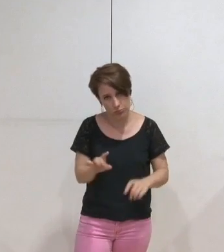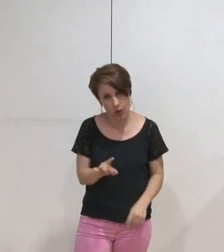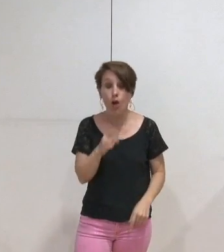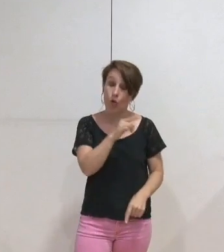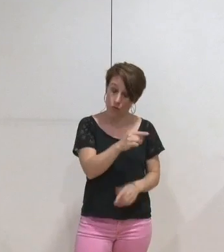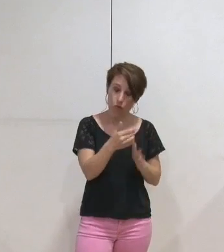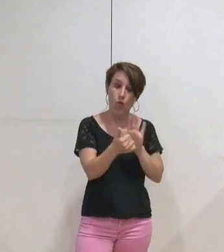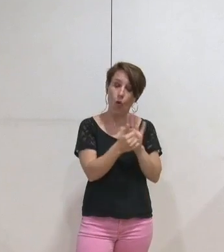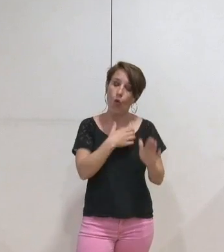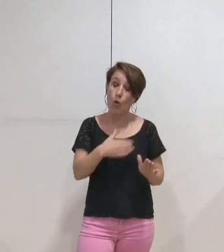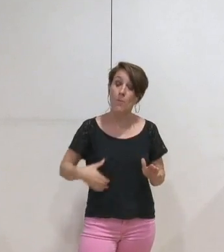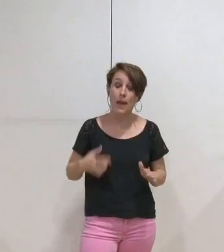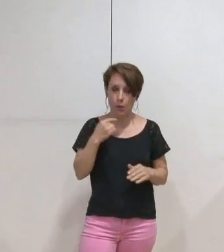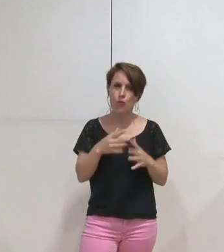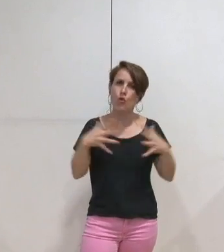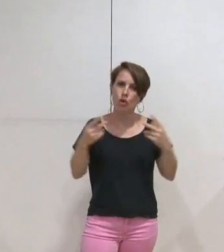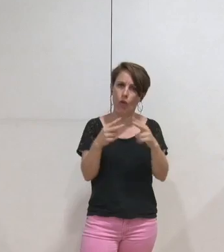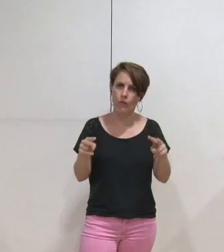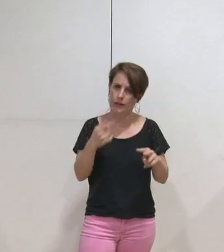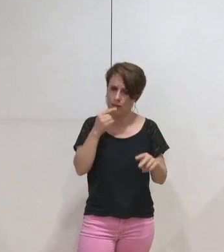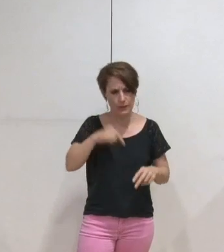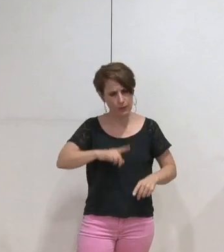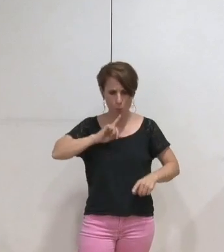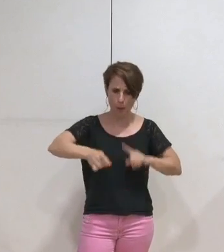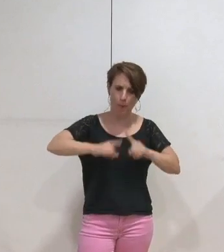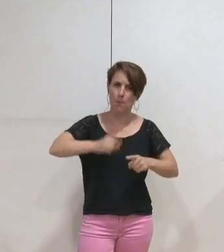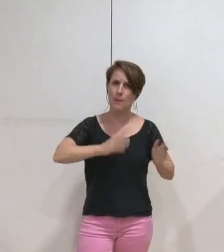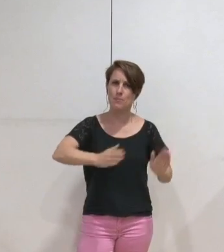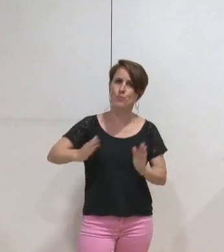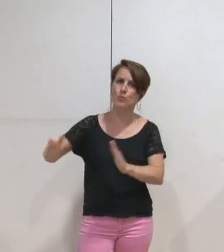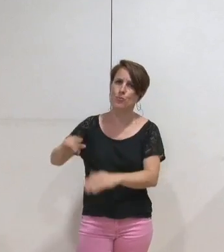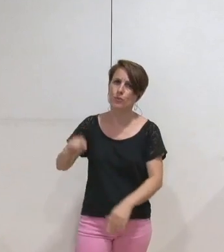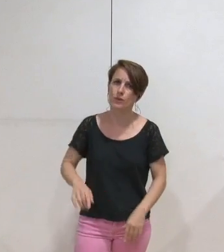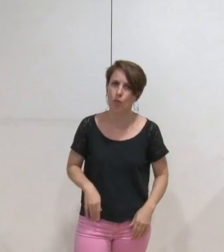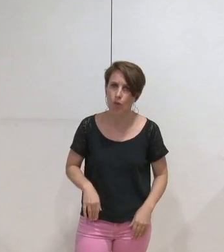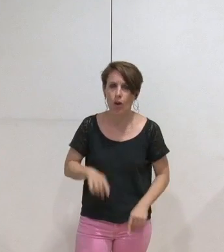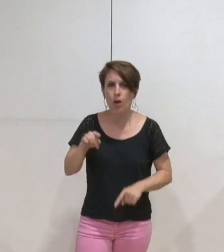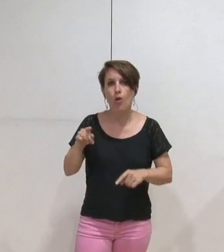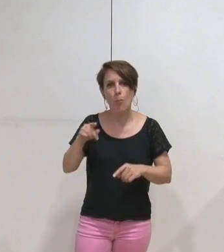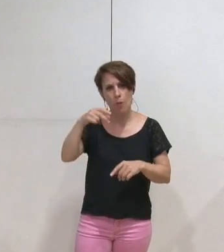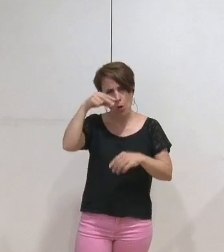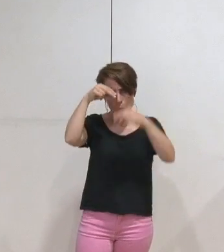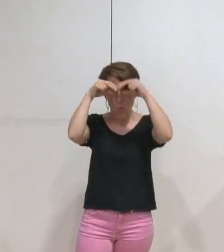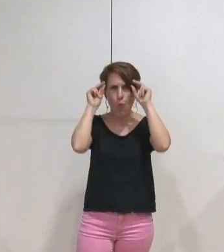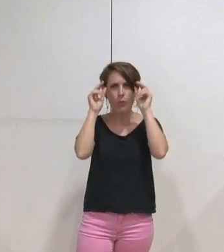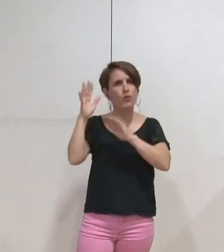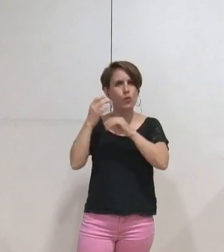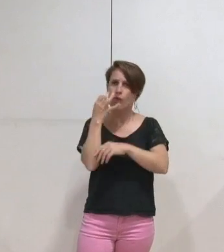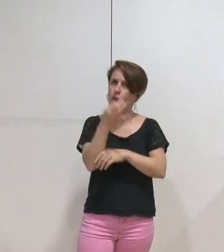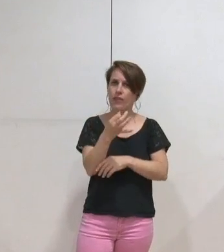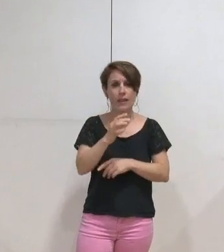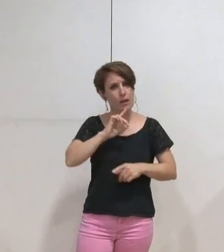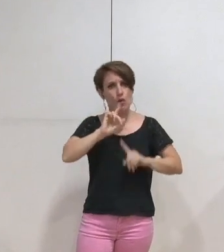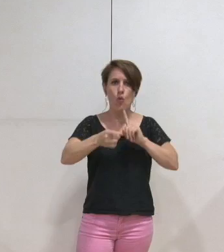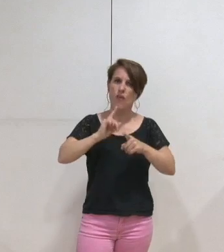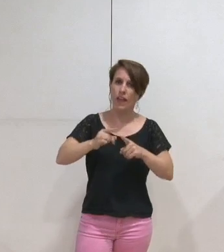questions essentielles qui demandent un peu d'autorité comme disait George Pompidou gouverner c'est contraindre maintenant que les faits vous ont